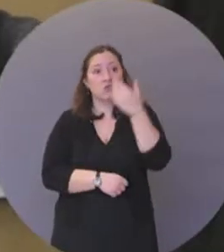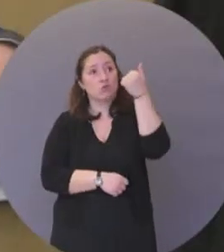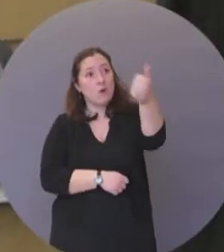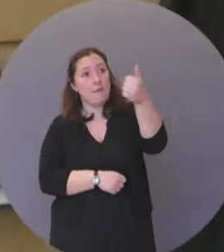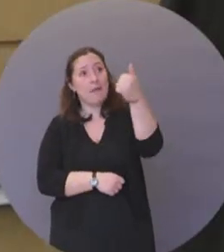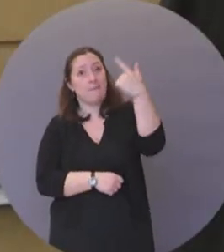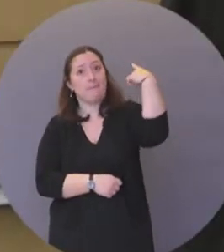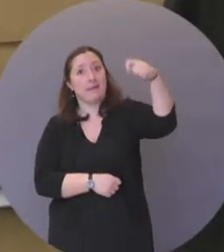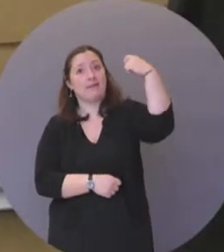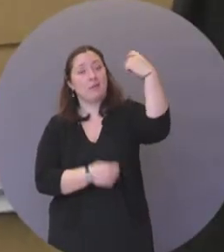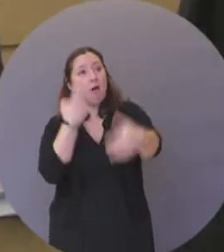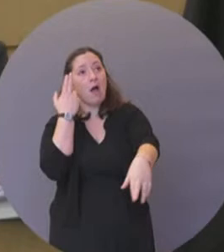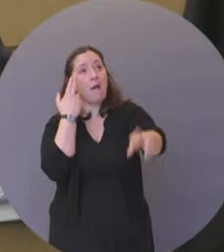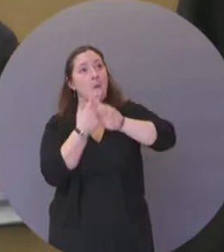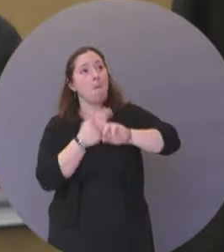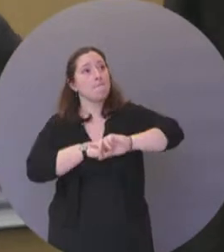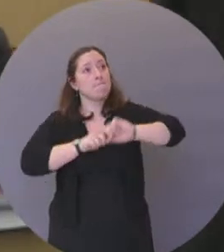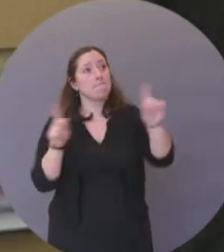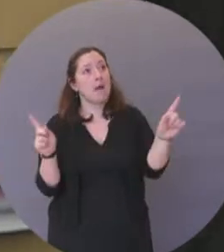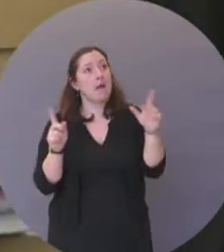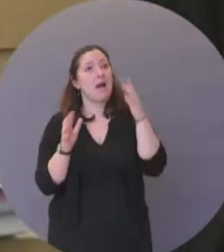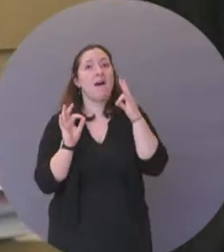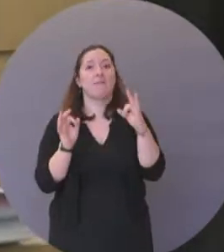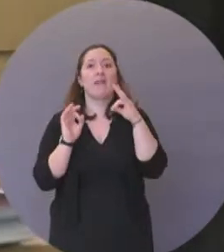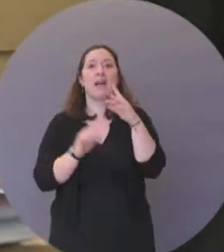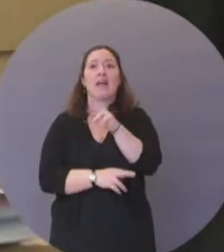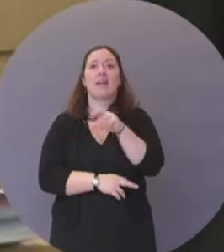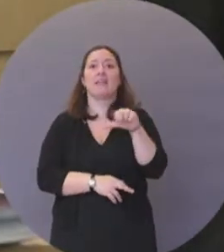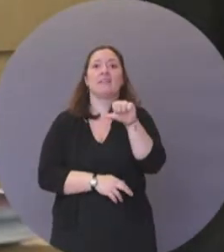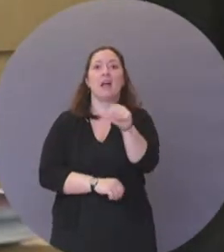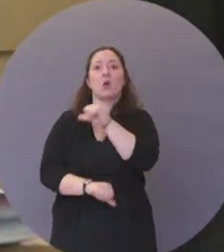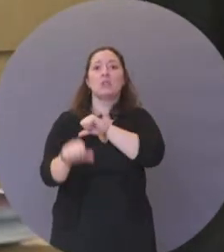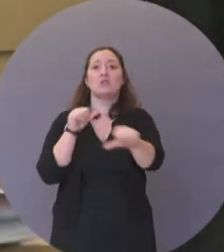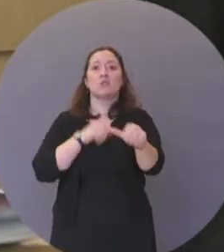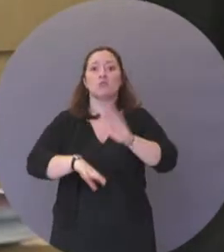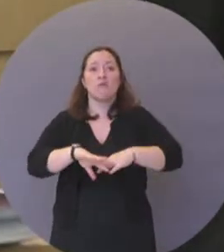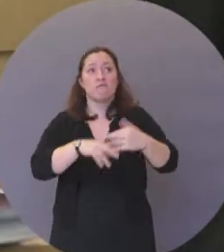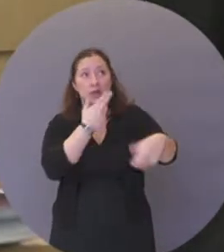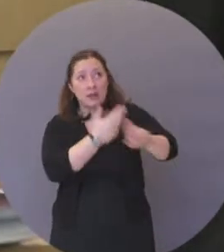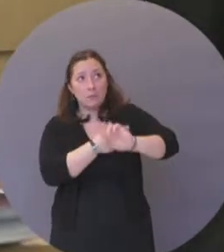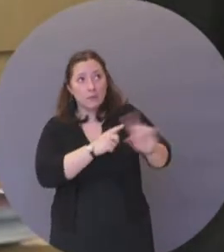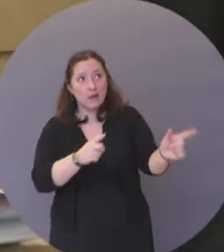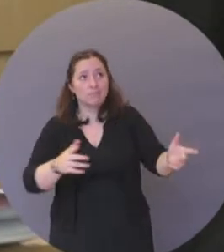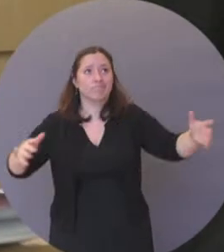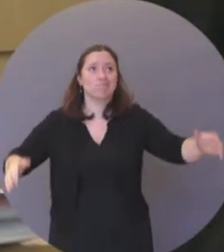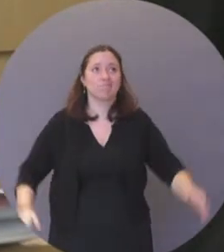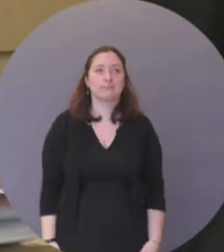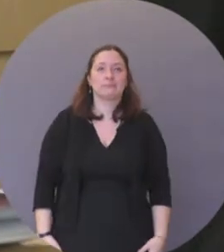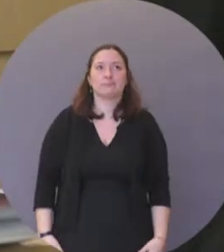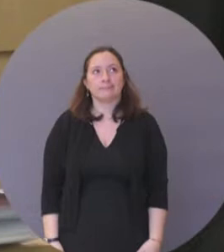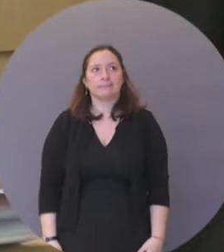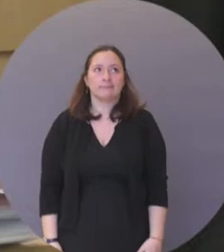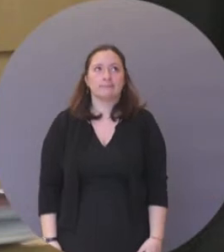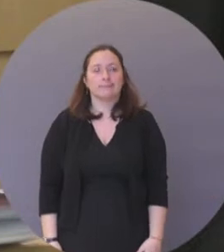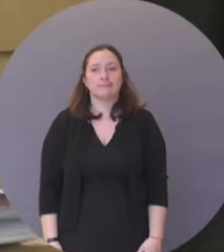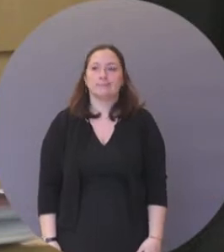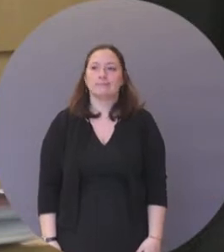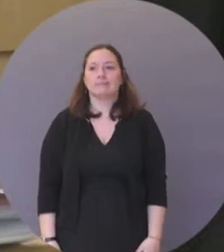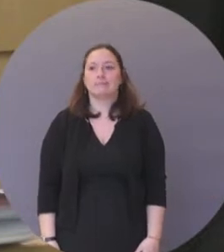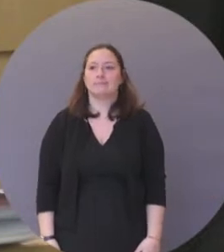que président de cette émission sur le RSA conditionné je vois que j'ai pas de réponse mais je pense que